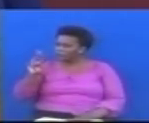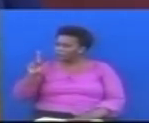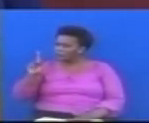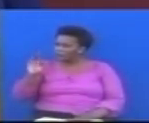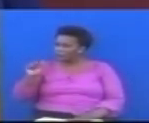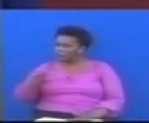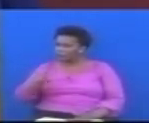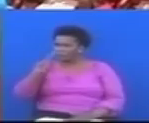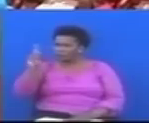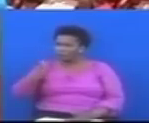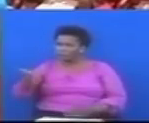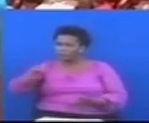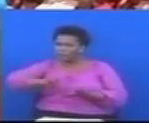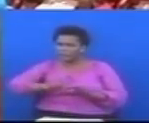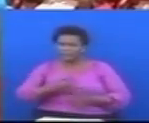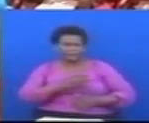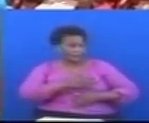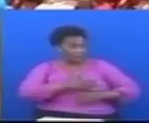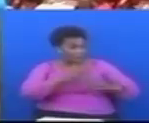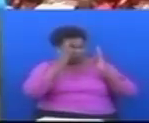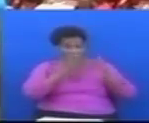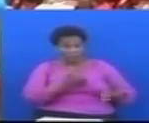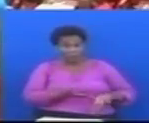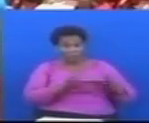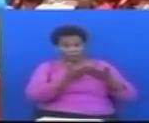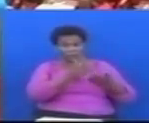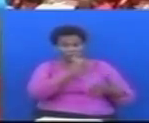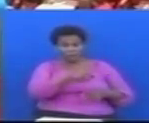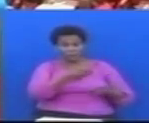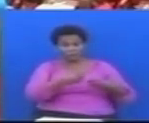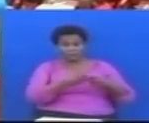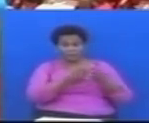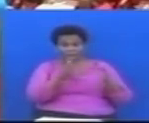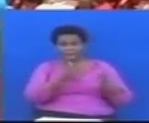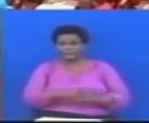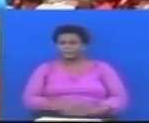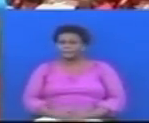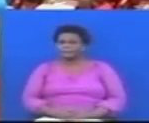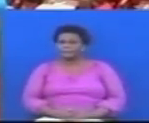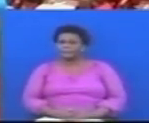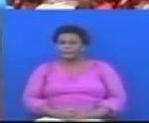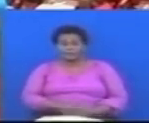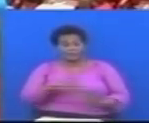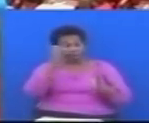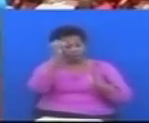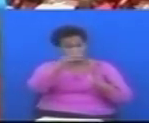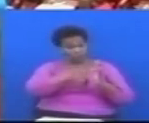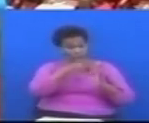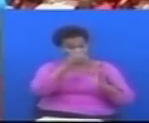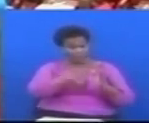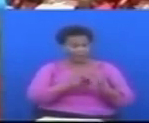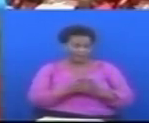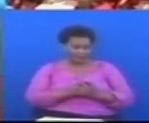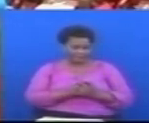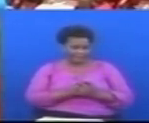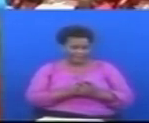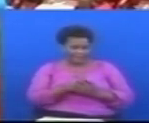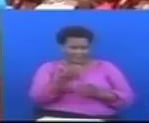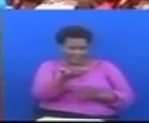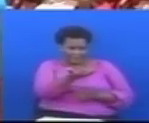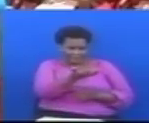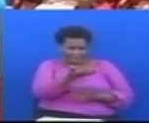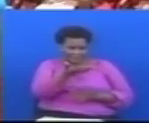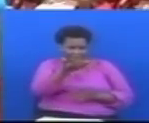nyongeza. Asante Mheshimiwa Naibu Spika kunipa nafasi ya kuuliza swali la nyongeza. Baada ya Mtwara kupatikana kwa gesi,